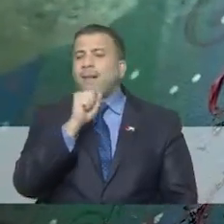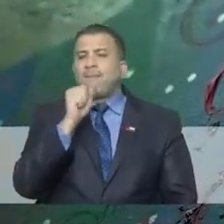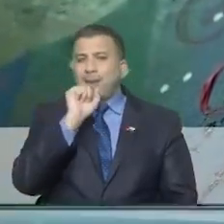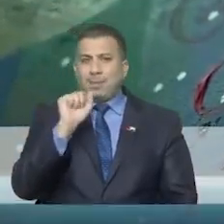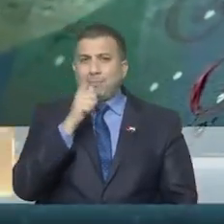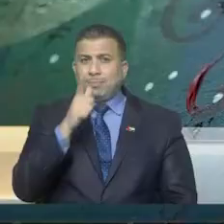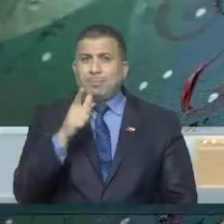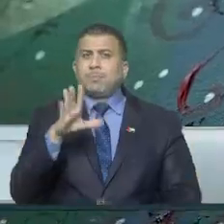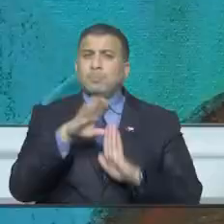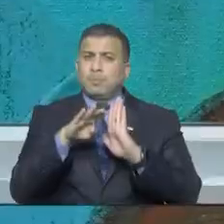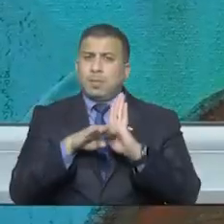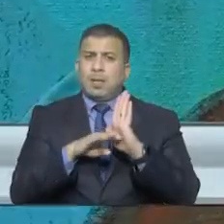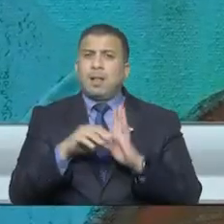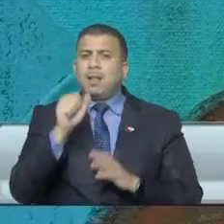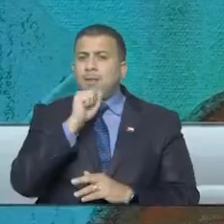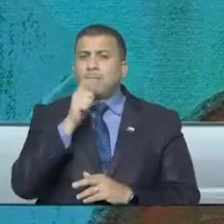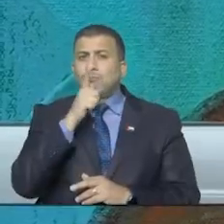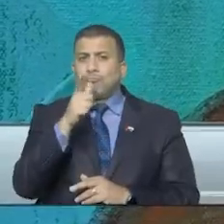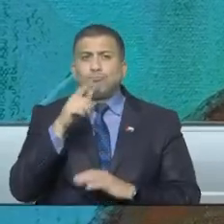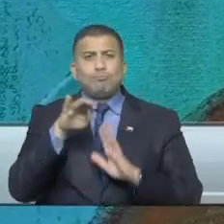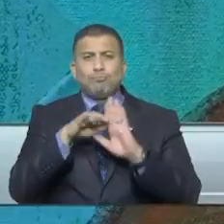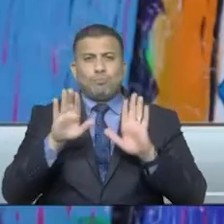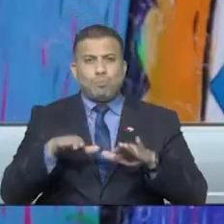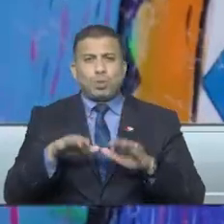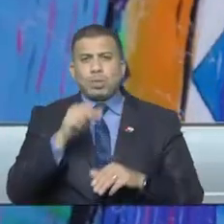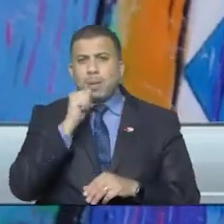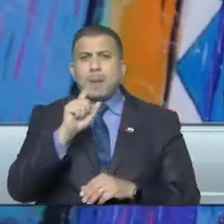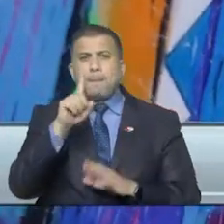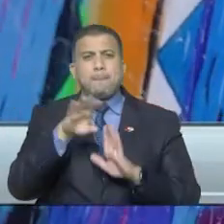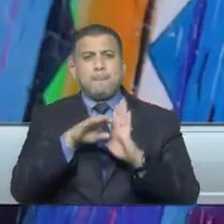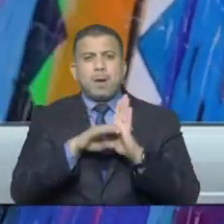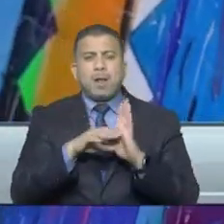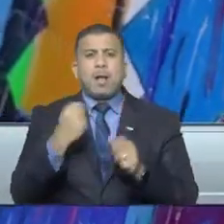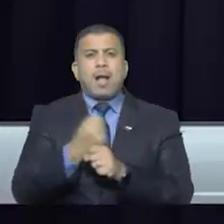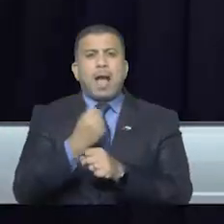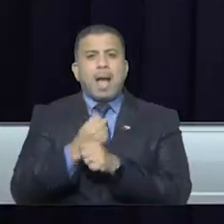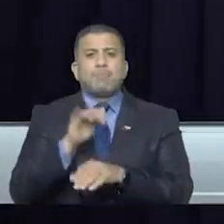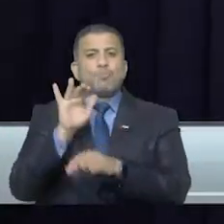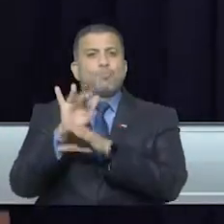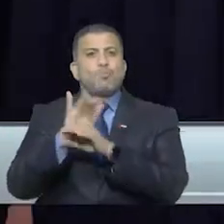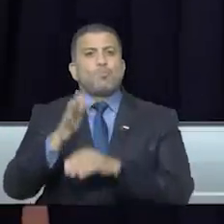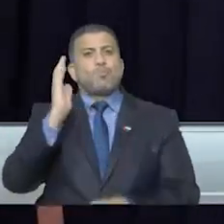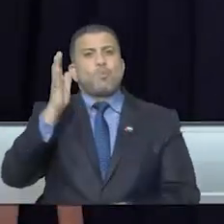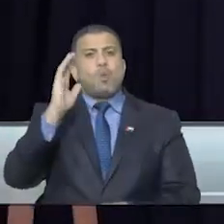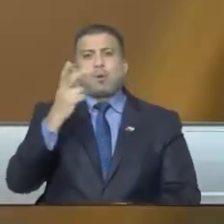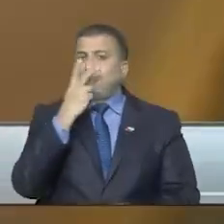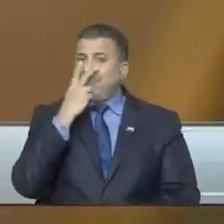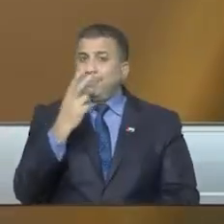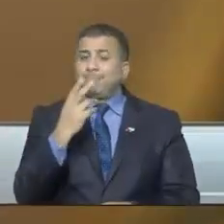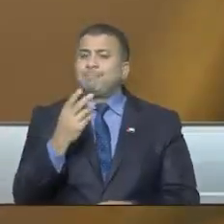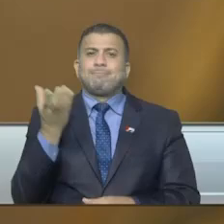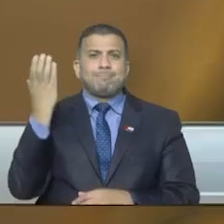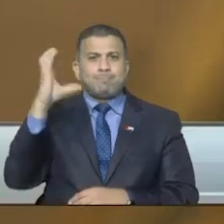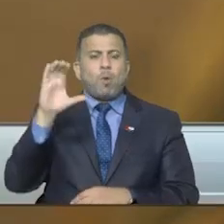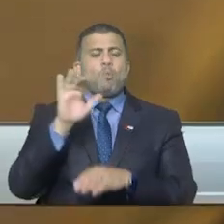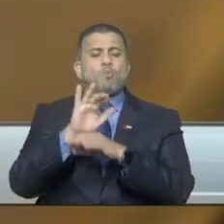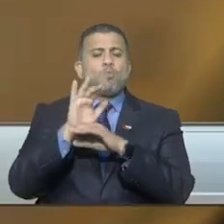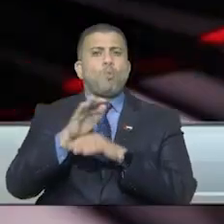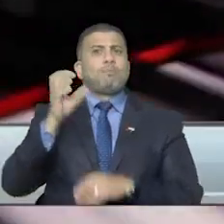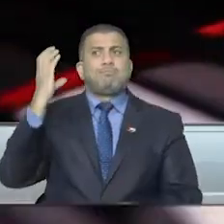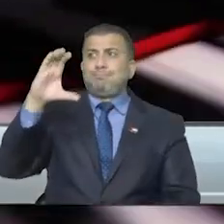الفنية. وينظم الفنانون المقيمون من خلال البرنامج ورشات عمل وعروضا تقديمية